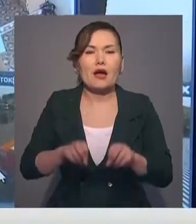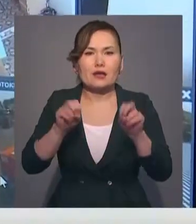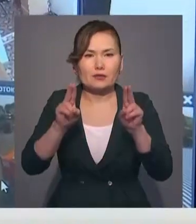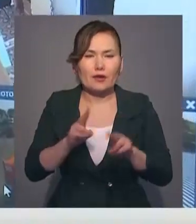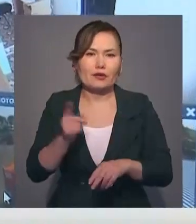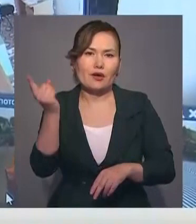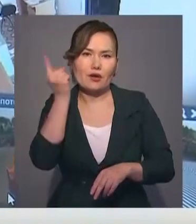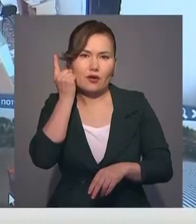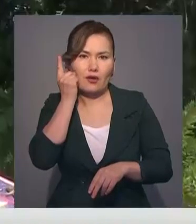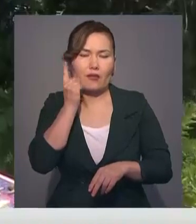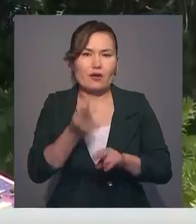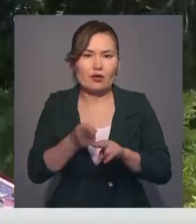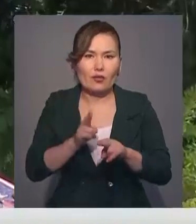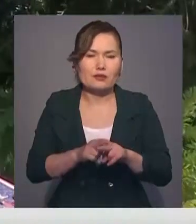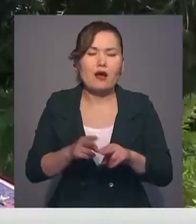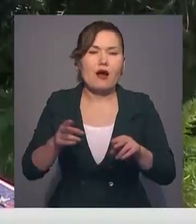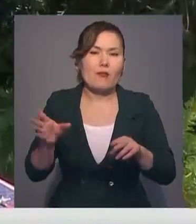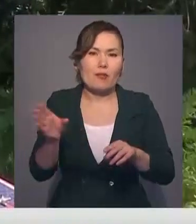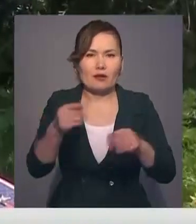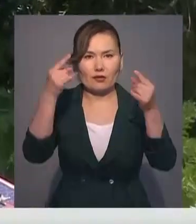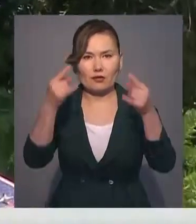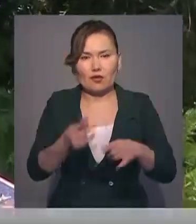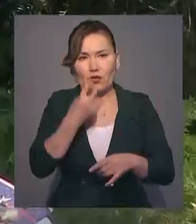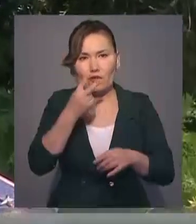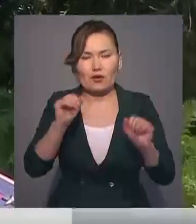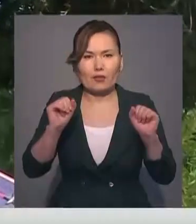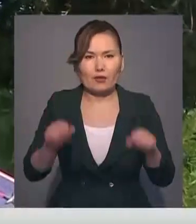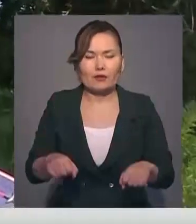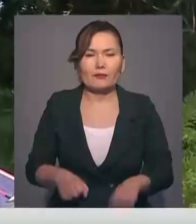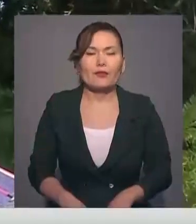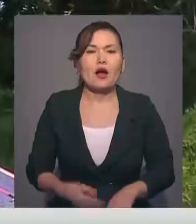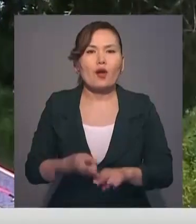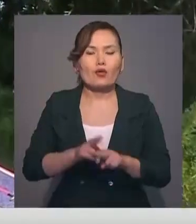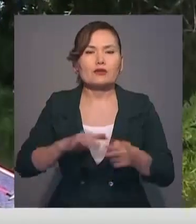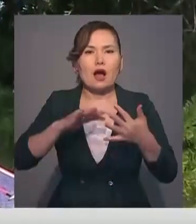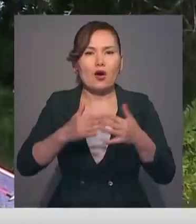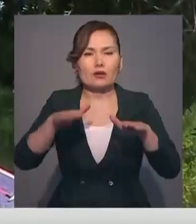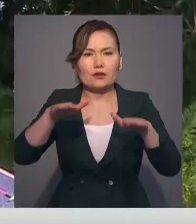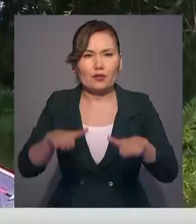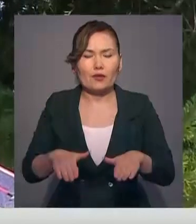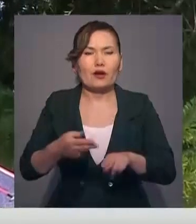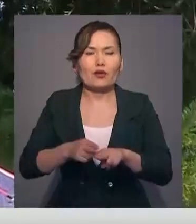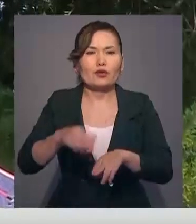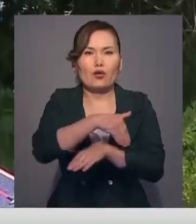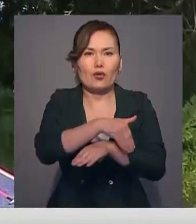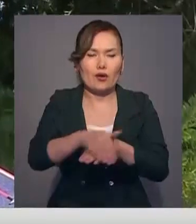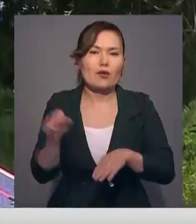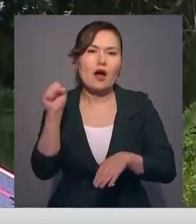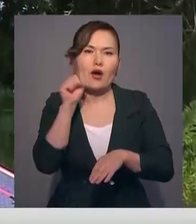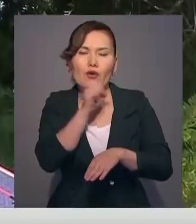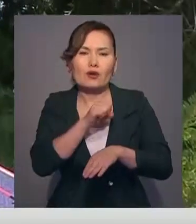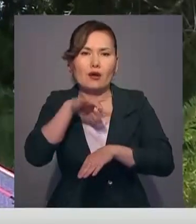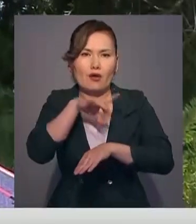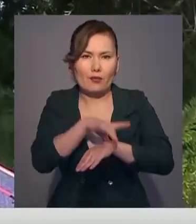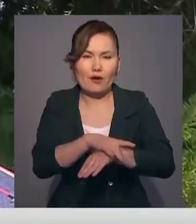ұялы телефонның көмегі зор. Елді мекенде бейне камералар пайда болғалы көше қылмысы мен ұсақ заң бұзушылықтар